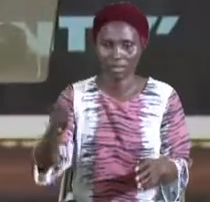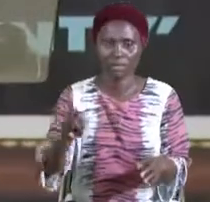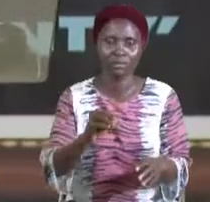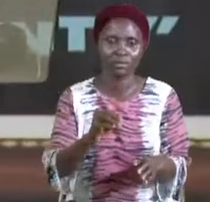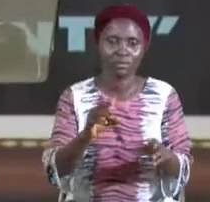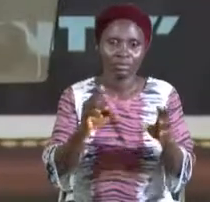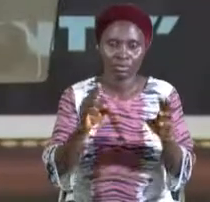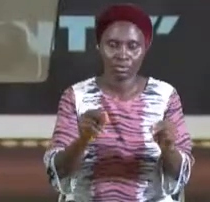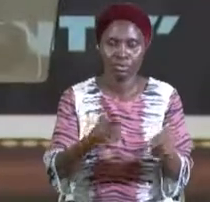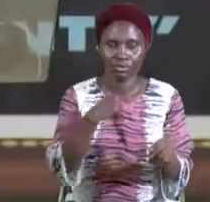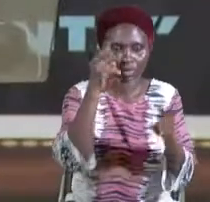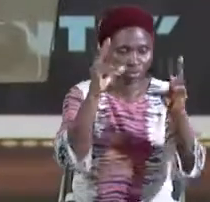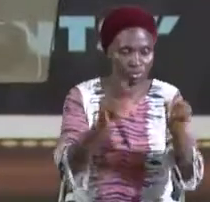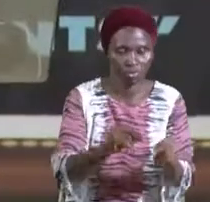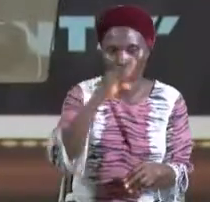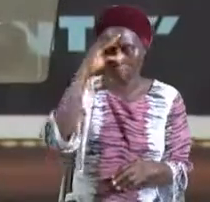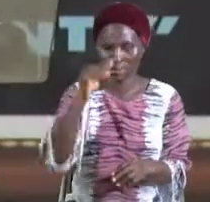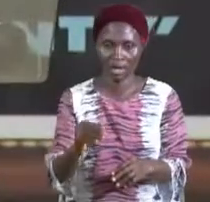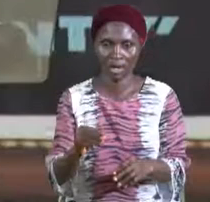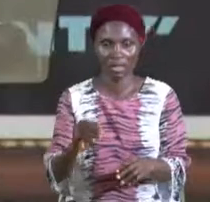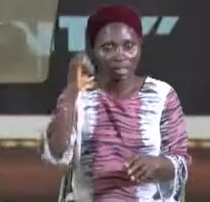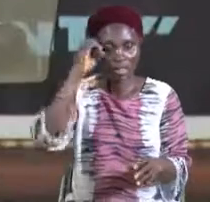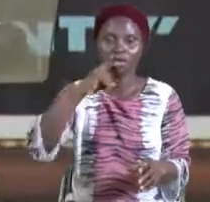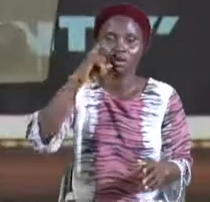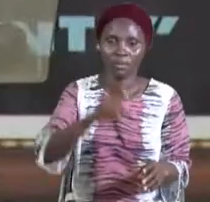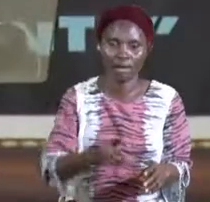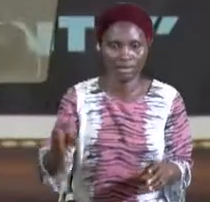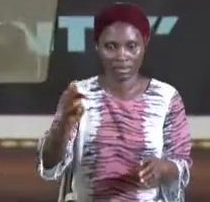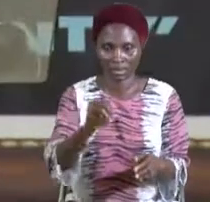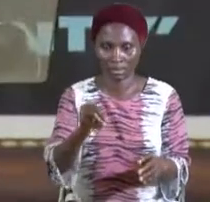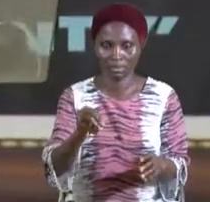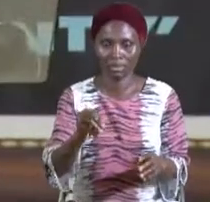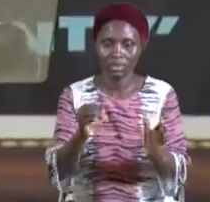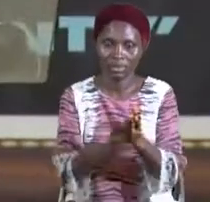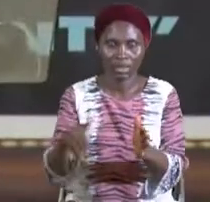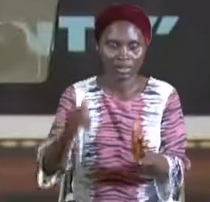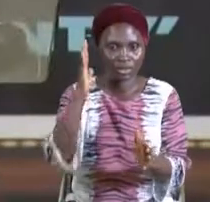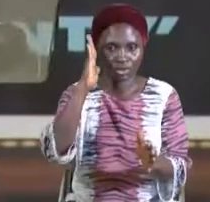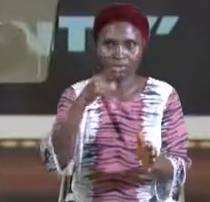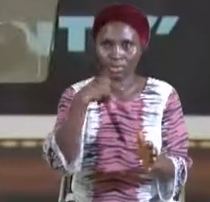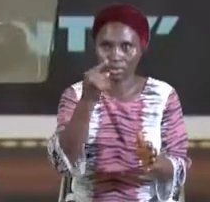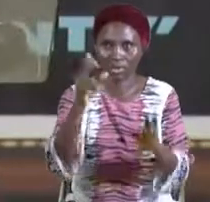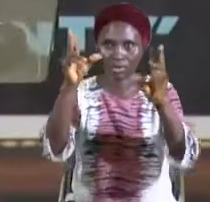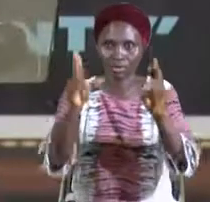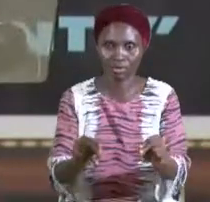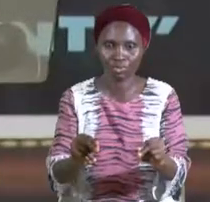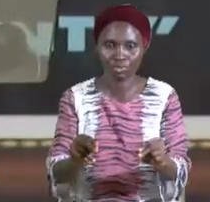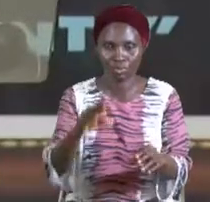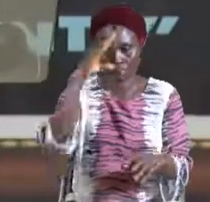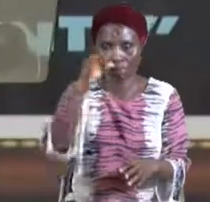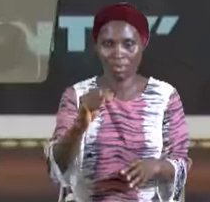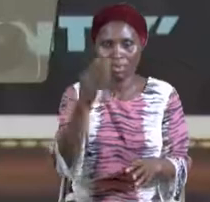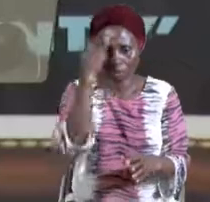Jésus leur recommanda sévèrement de ne dire cela de lui à personne. Pourquoi?